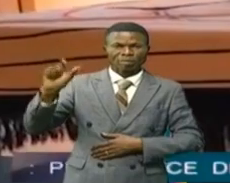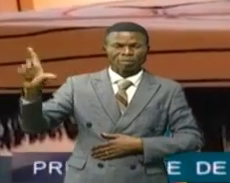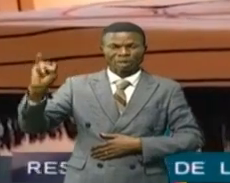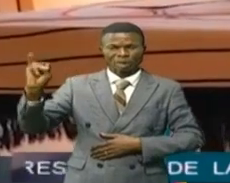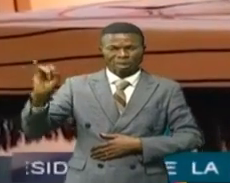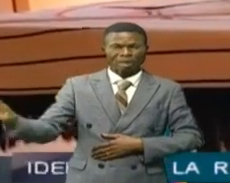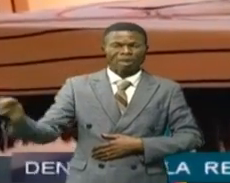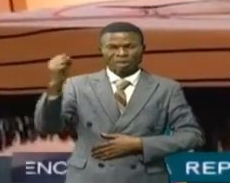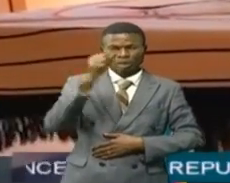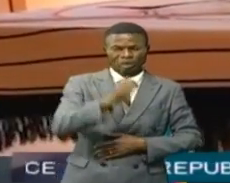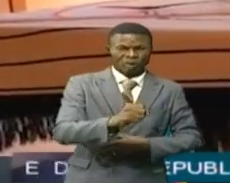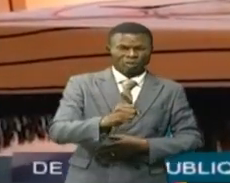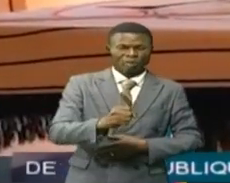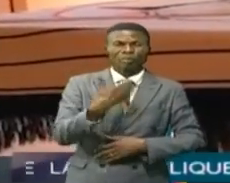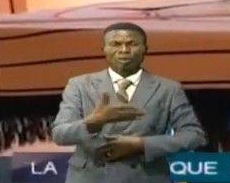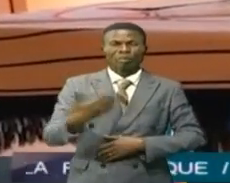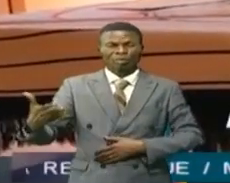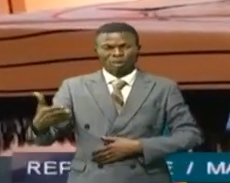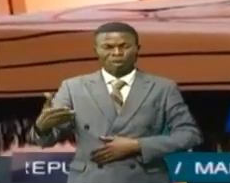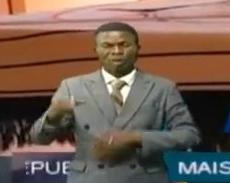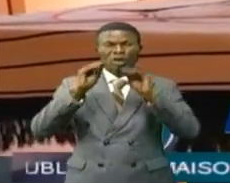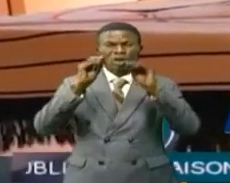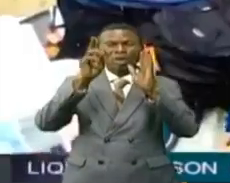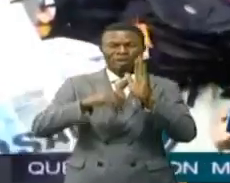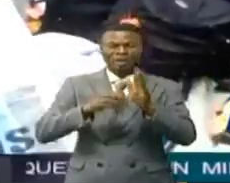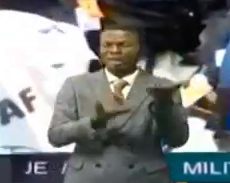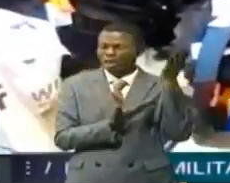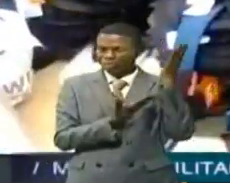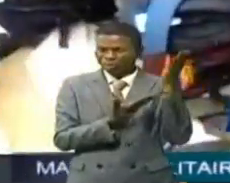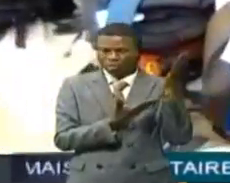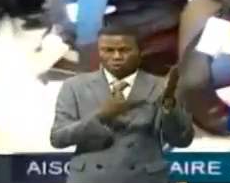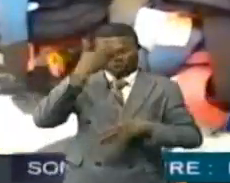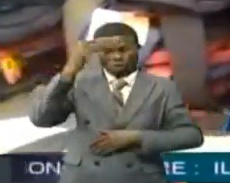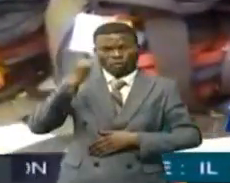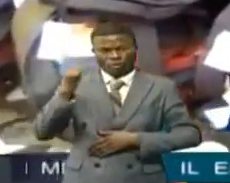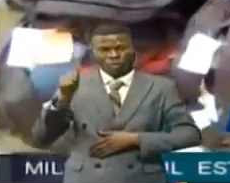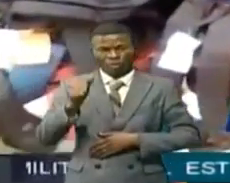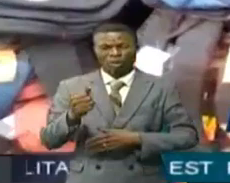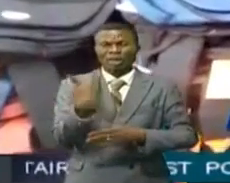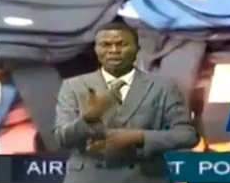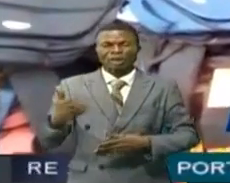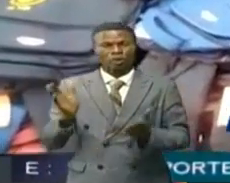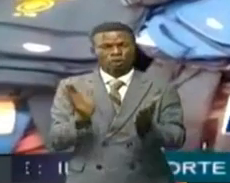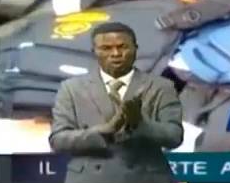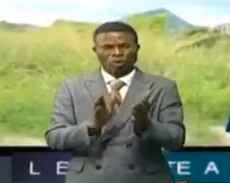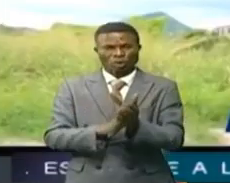d'entre elles des matériels didactiques de première nécessité, sans oublier une série de kits scolaires qu'il